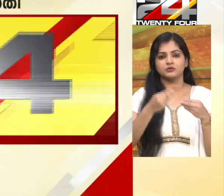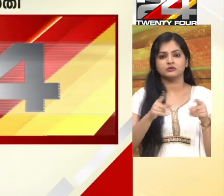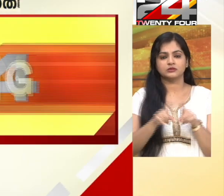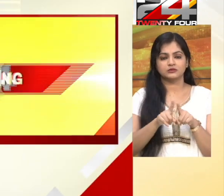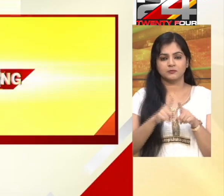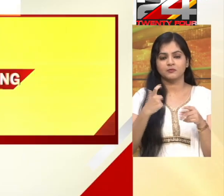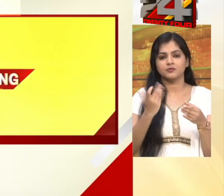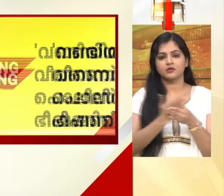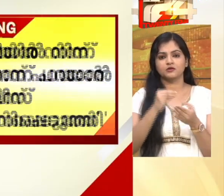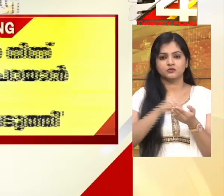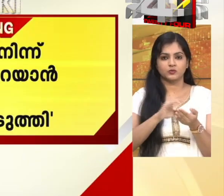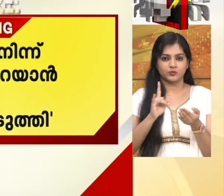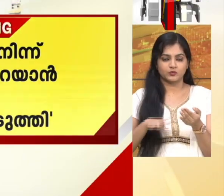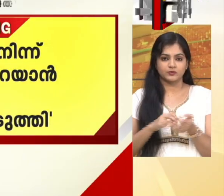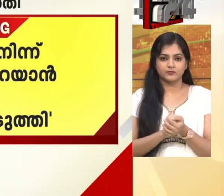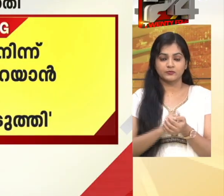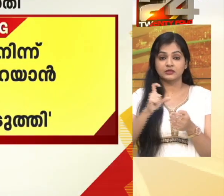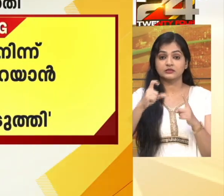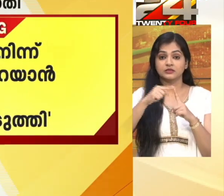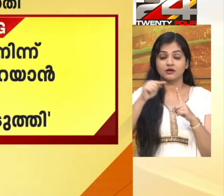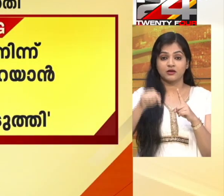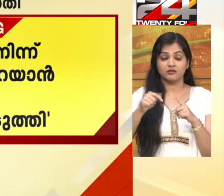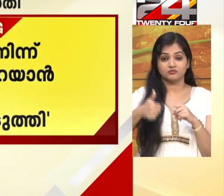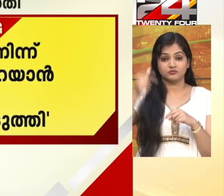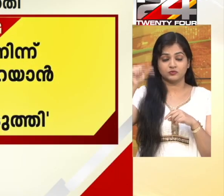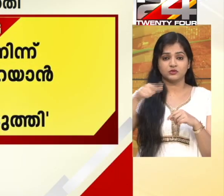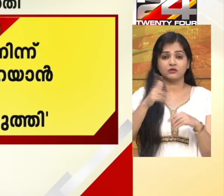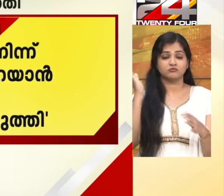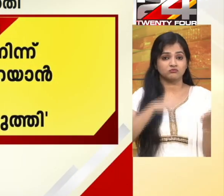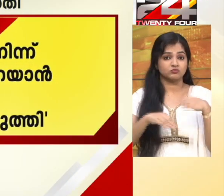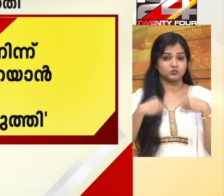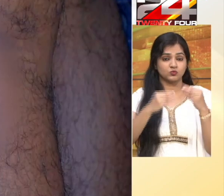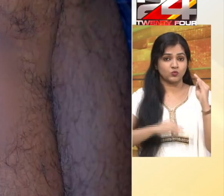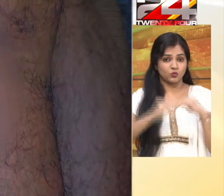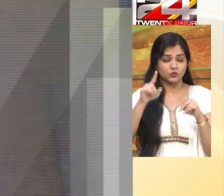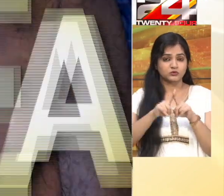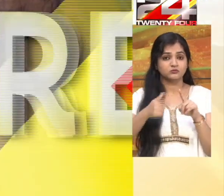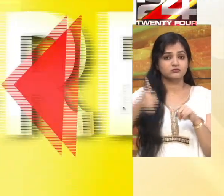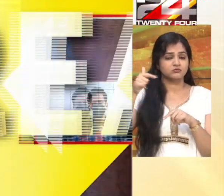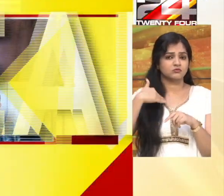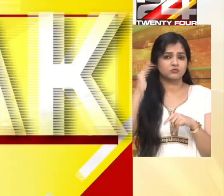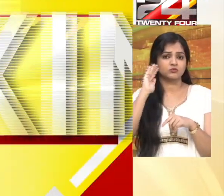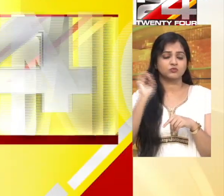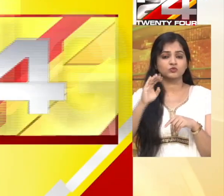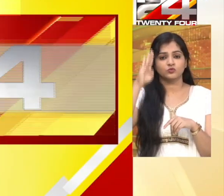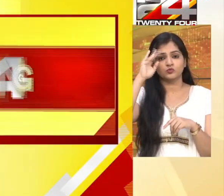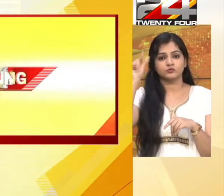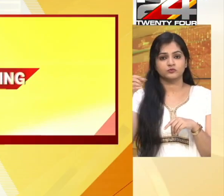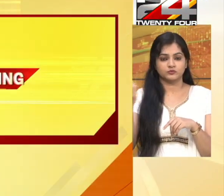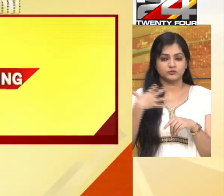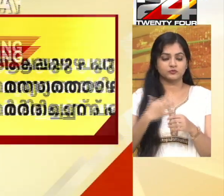ചാർജാണ് ഇട്ടിരിക്കുന്നതെന്നാണ് നമ്മൾ മനസ്സിലാക്കുന്നത് സി ഐ ഇങ്ങനെ ഒരു മർദ്ദനമുണ്ടായ വിവരമേ അറിഞ്ഞിട്ടില്ല എന്ന നിലയ്ക്കൊരു വിശദീകരണമാണ് നൽകുന്നതും പക്ഷേ